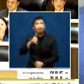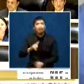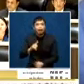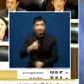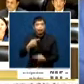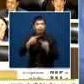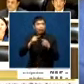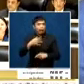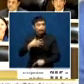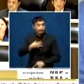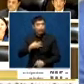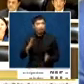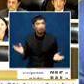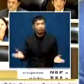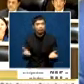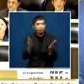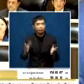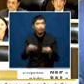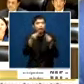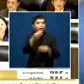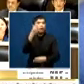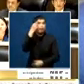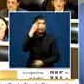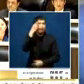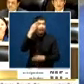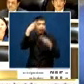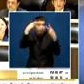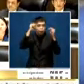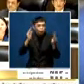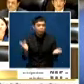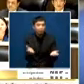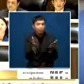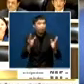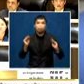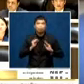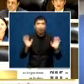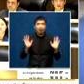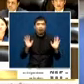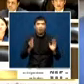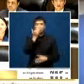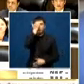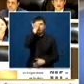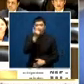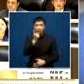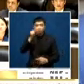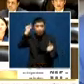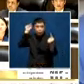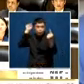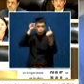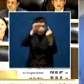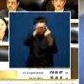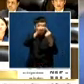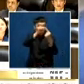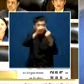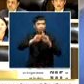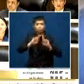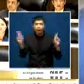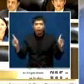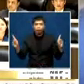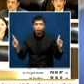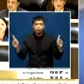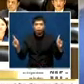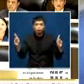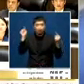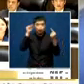งเรื่อยๆมันถูกดาวไซส์ลงเรื่อยๆ ผมคิดว่ามันก็มันยังเถียงกันอยู่ภายใต้วาทกรรมนี้นะว่าคนดีปกครองบ้านเมืองปัญหาคือเขาเชื่อ